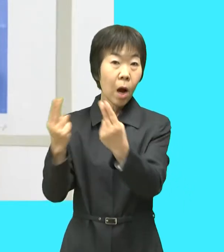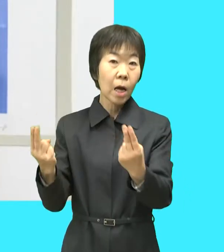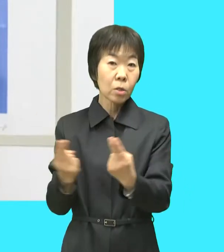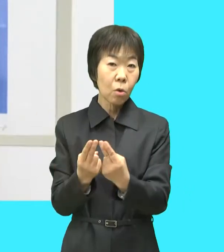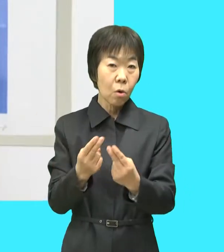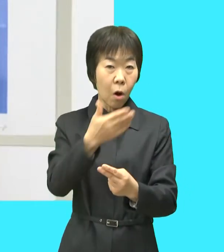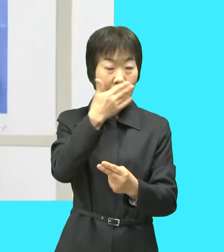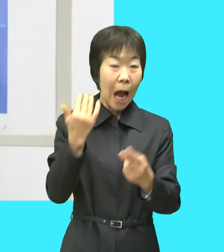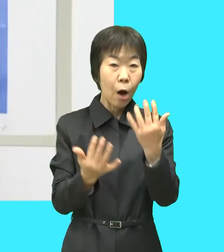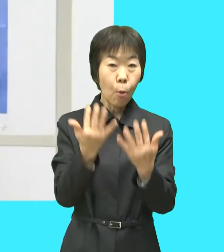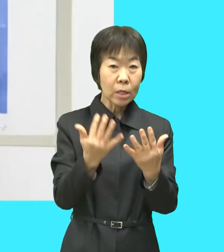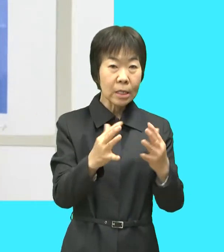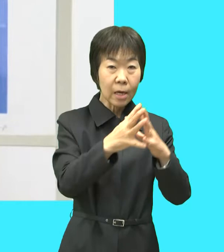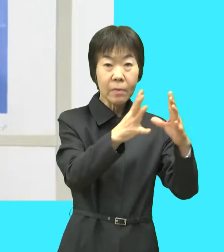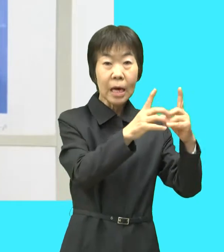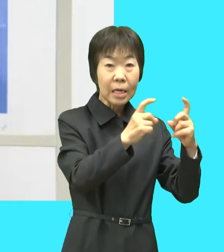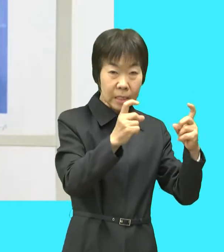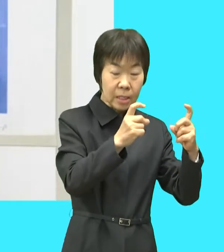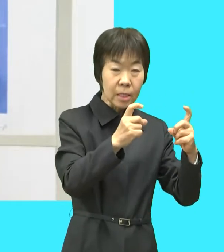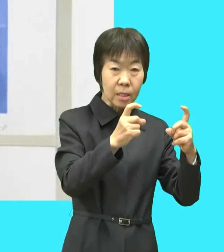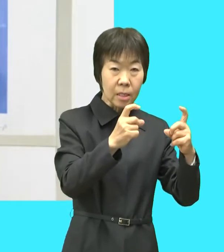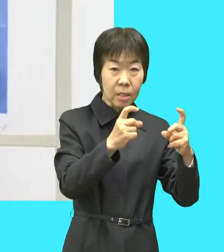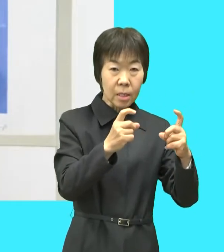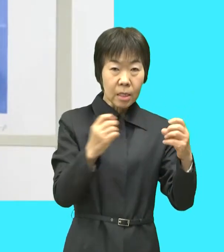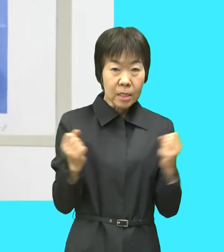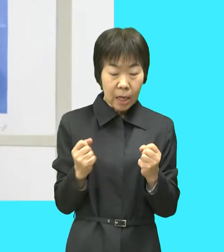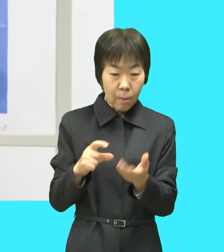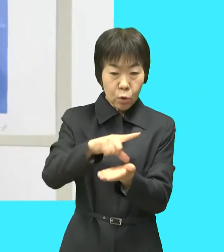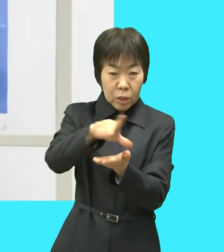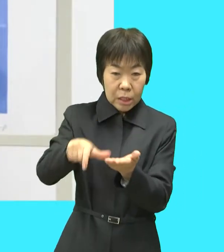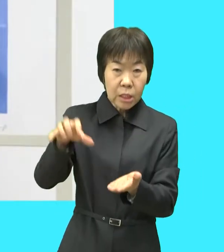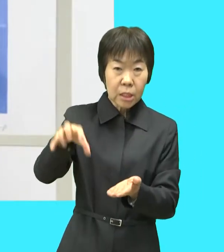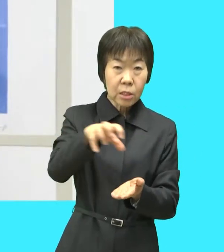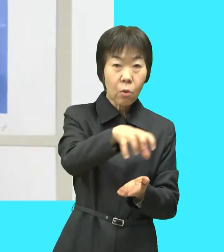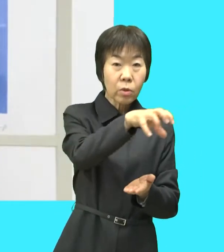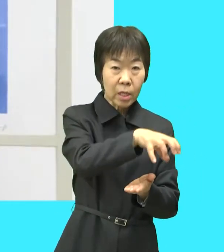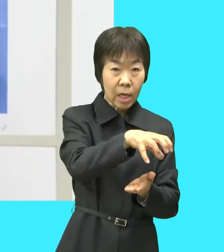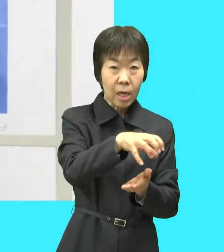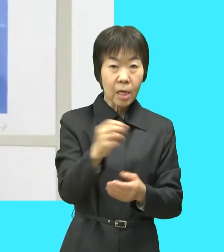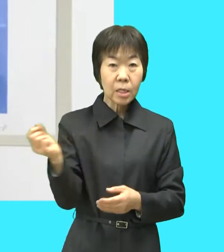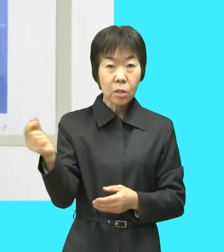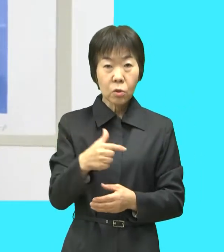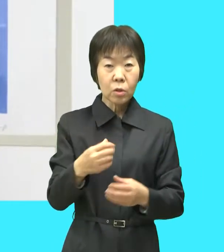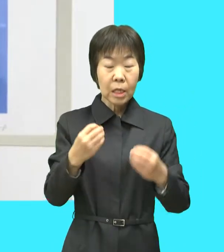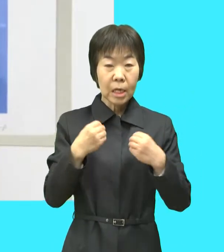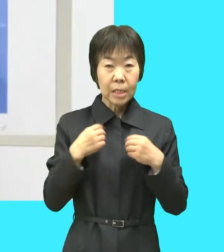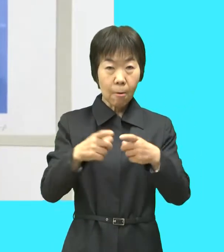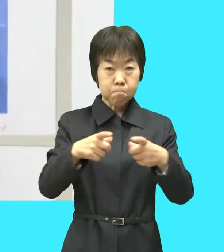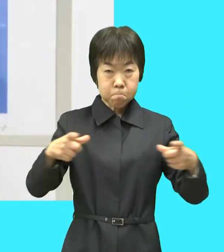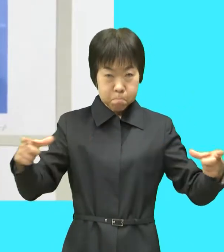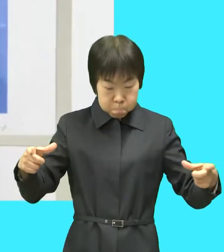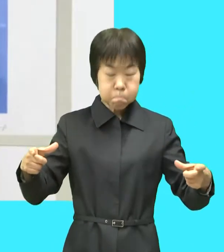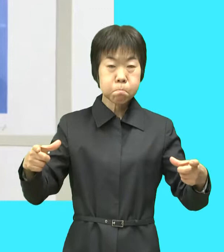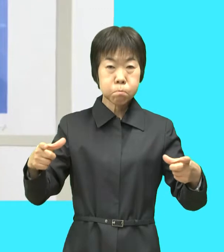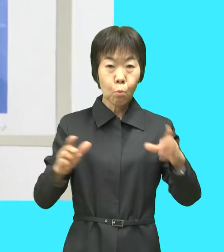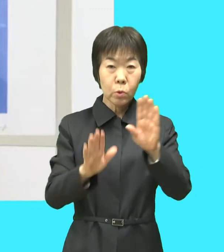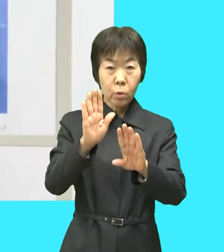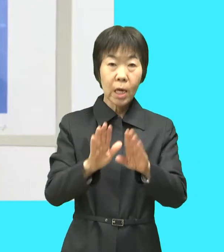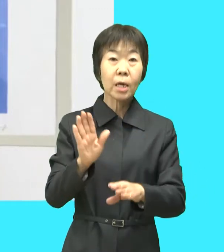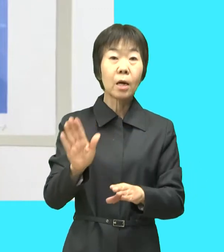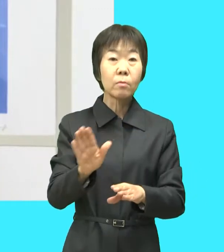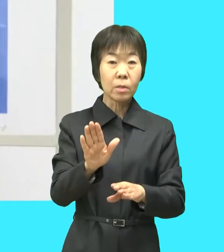道、青森、宮城などやはり寒冷地において急速に感染拡大する傾向があります